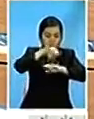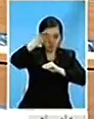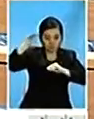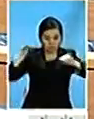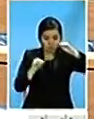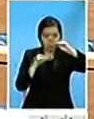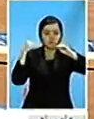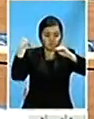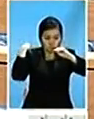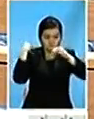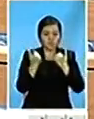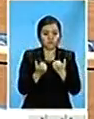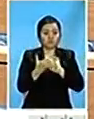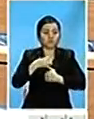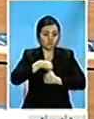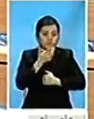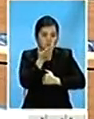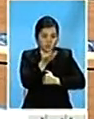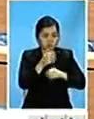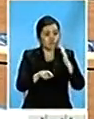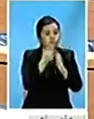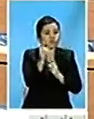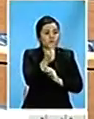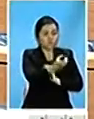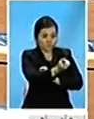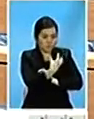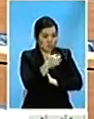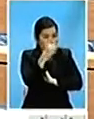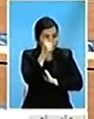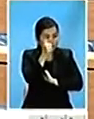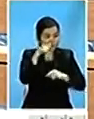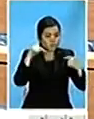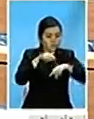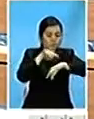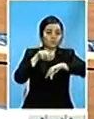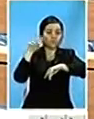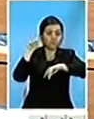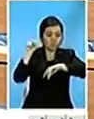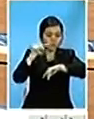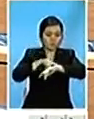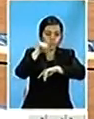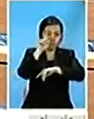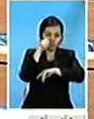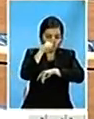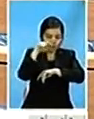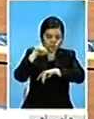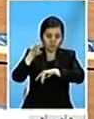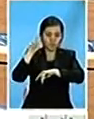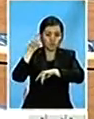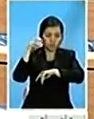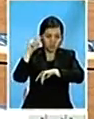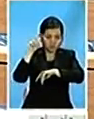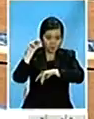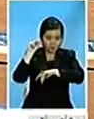เลื่อนไปในส่วนนี้ก็อยากจะขอเหตุผลจากท่านประธานด้วยครับในกรณีที่ท่านได้นัดเวลา 10:30 น.ของวันศุกร์ครับ